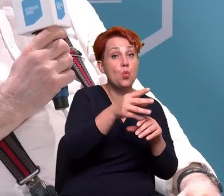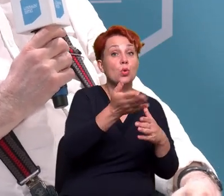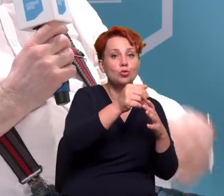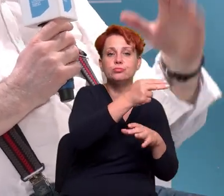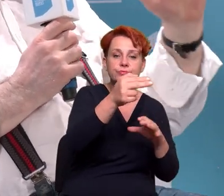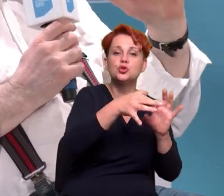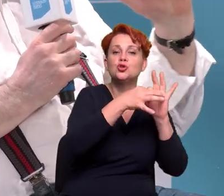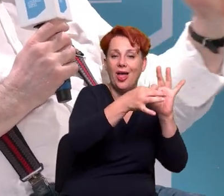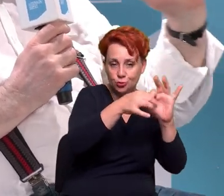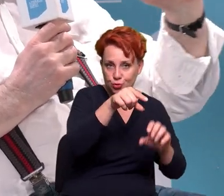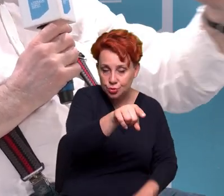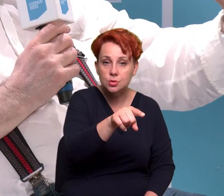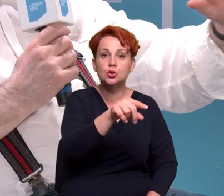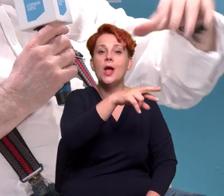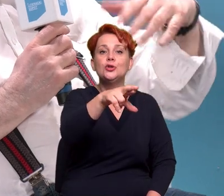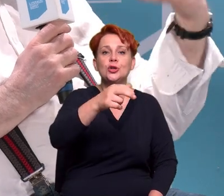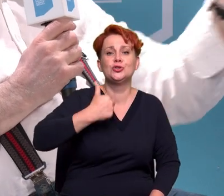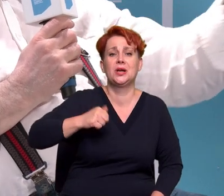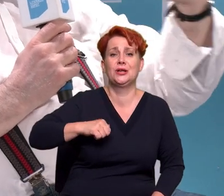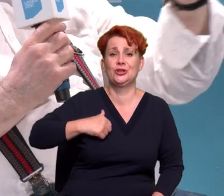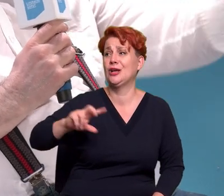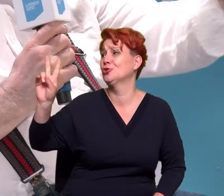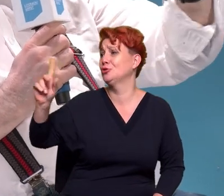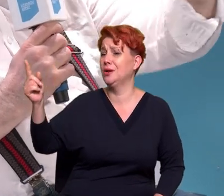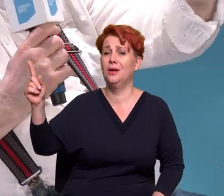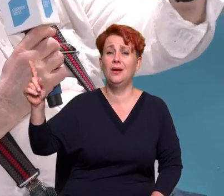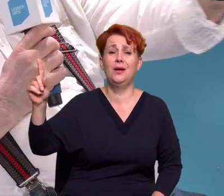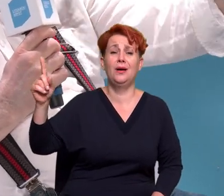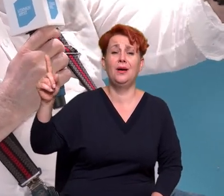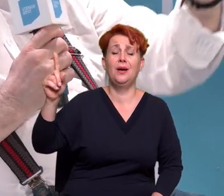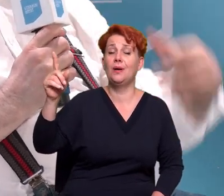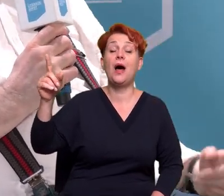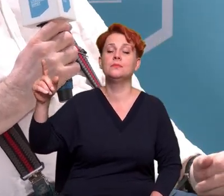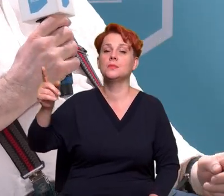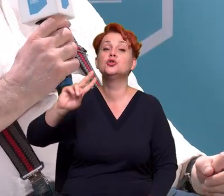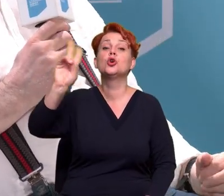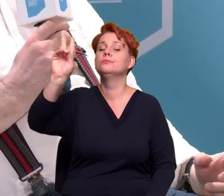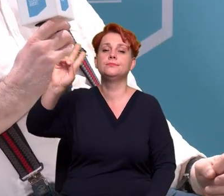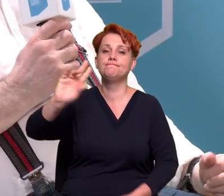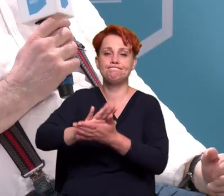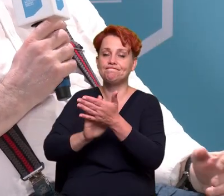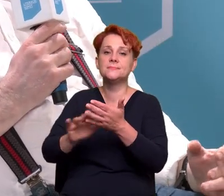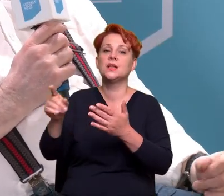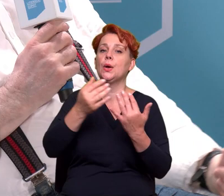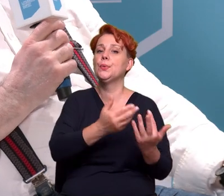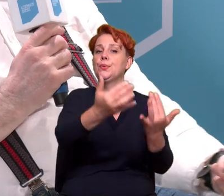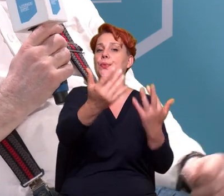o tym, jak rzeczy drżą w oczekiwaniu na zbliżający się ten ogień